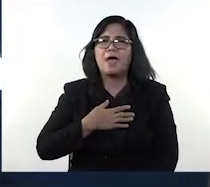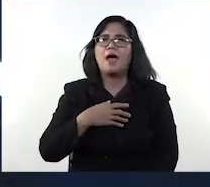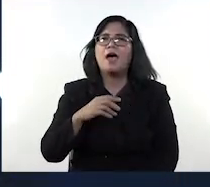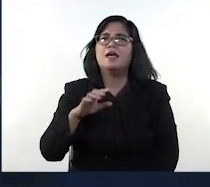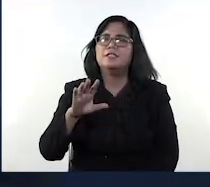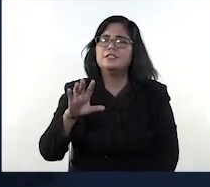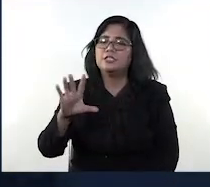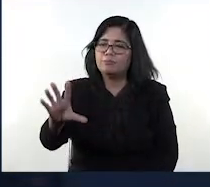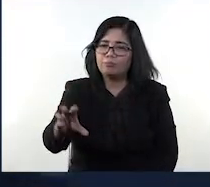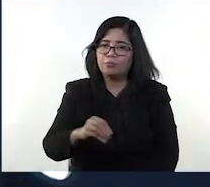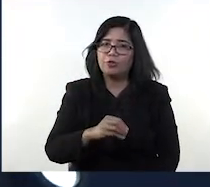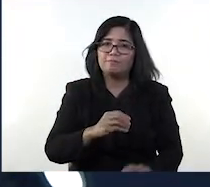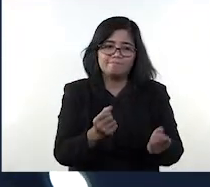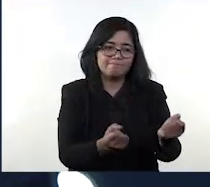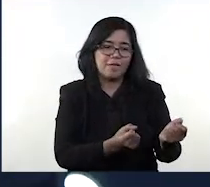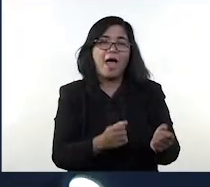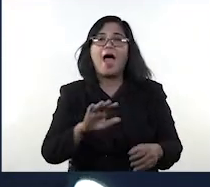e-book blazernya